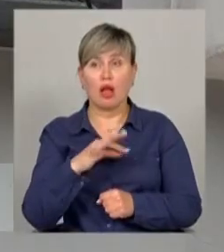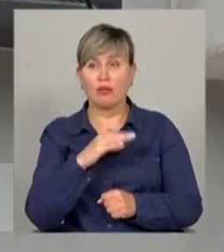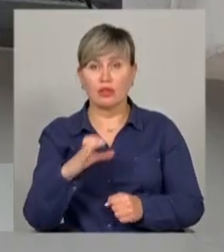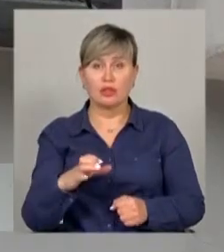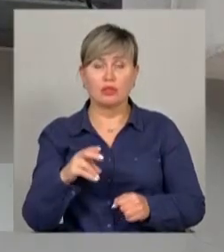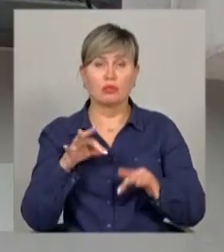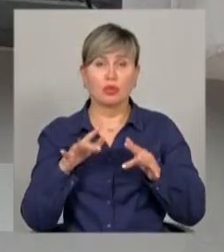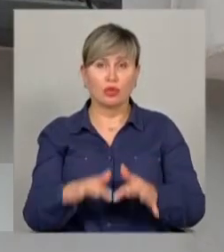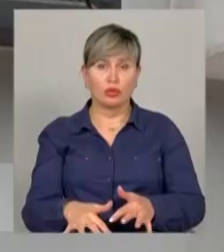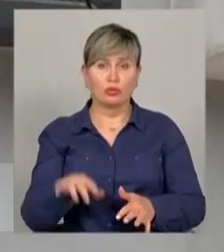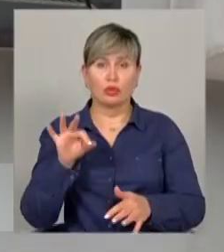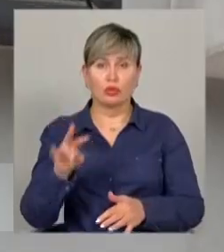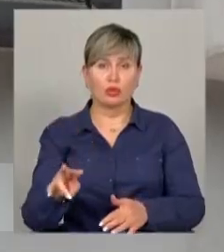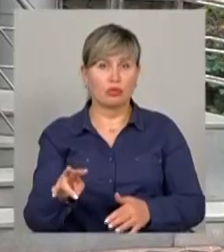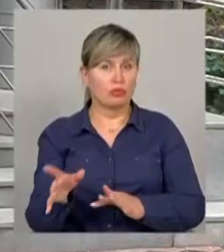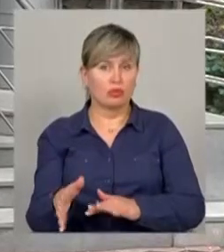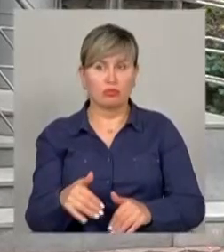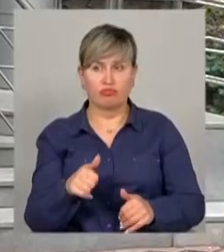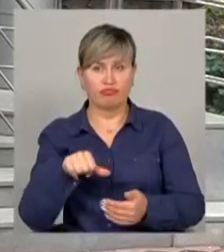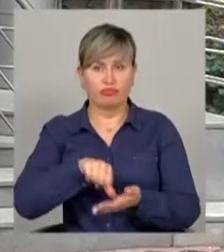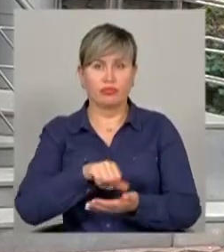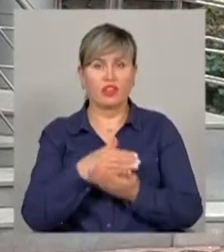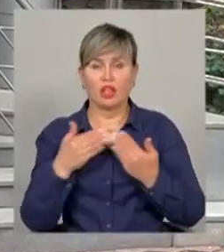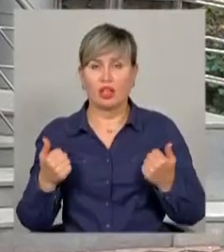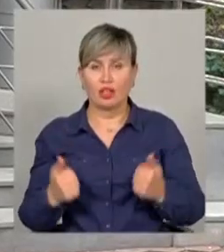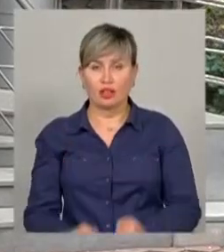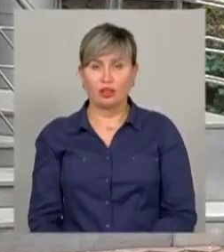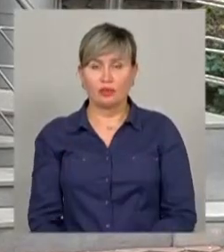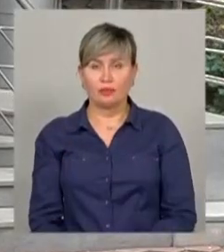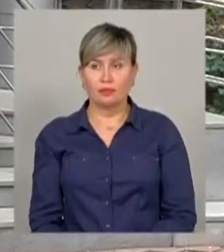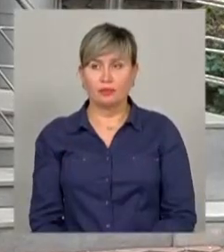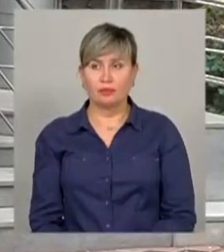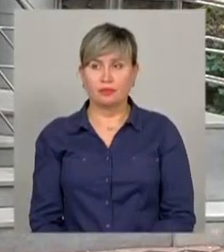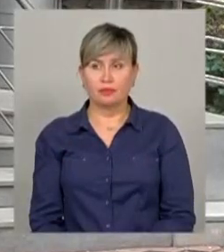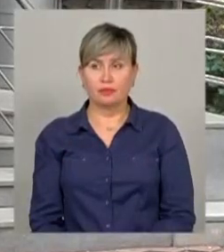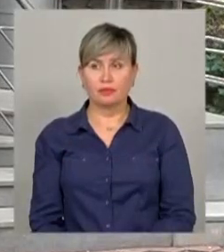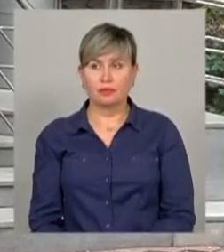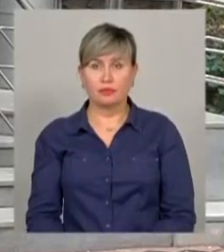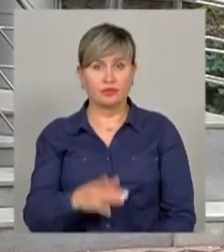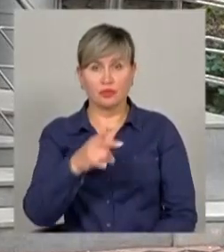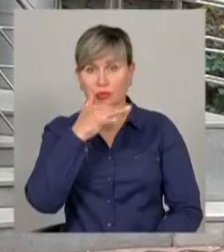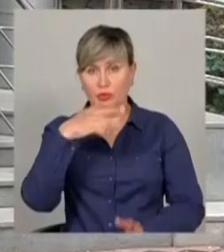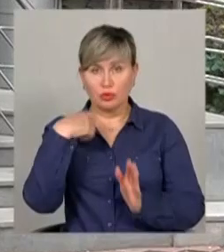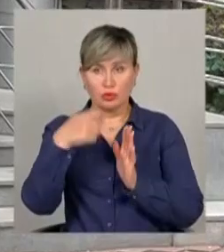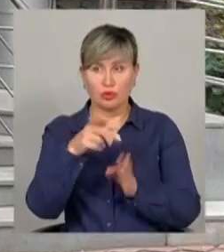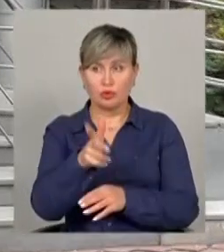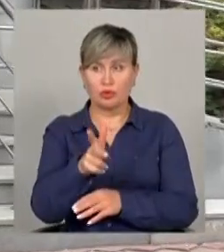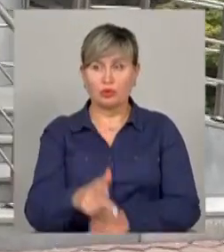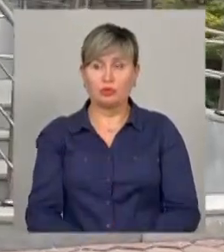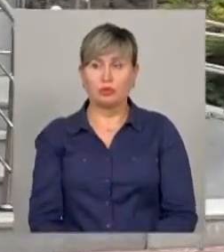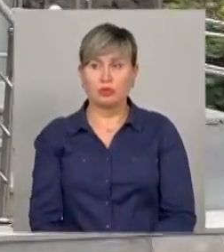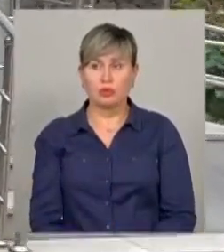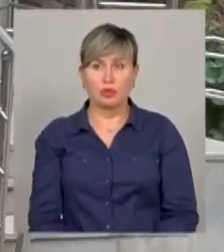в качестве подозреваемого он не проходит. Частный сектор, вы без решения не можете снимать. Именно, хорошо, что без него рухсат срадах. Вам